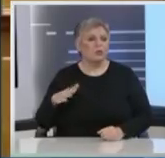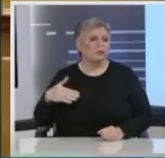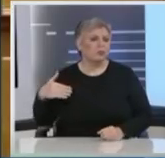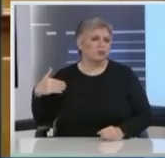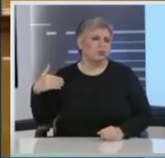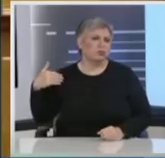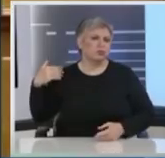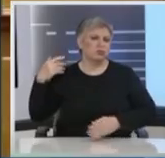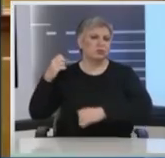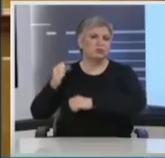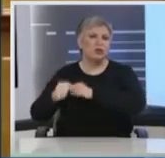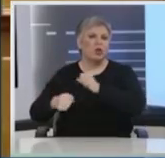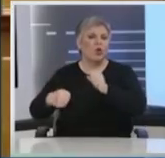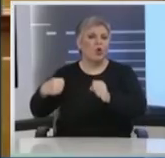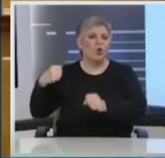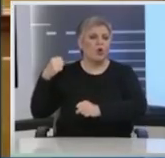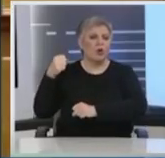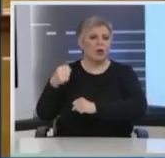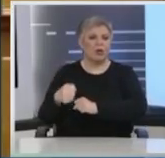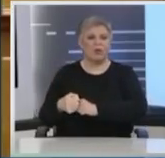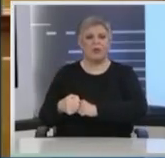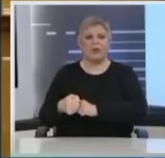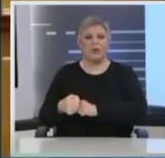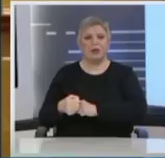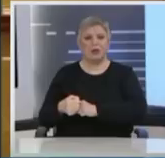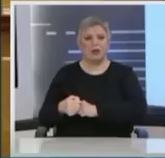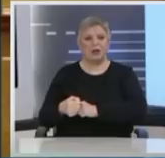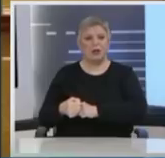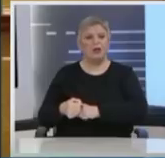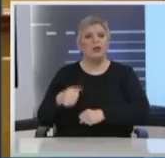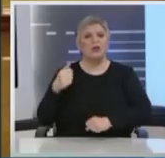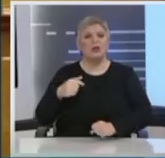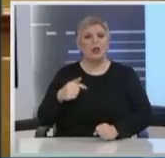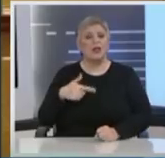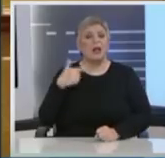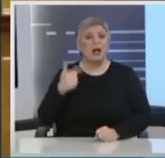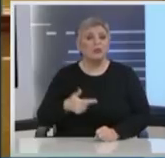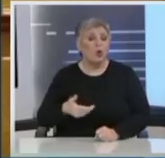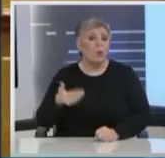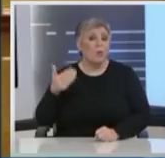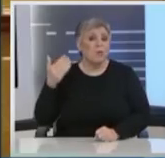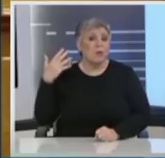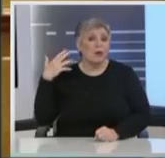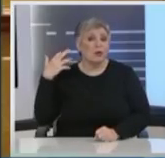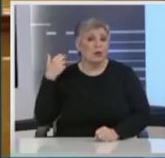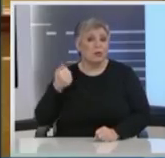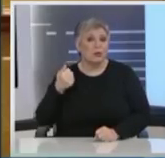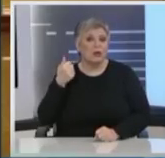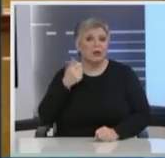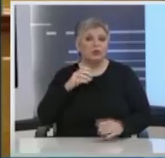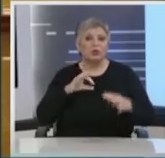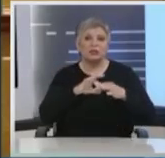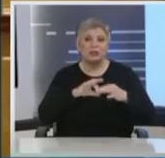καιρό, μετά από χρόνια, μετά από εκλογικές διαδικασίες του παρελθόντος μέσα στη Βουλή, της συγκυβέρνησης